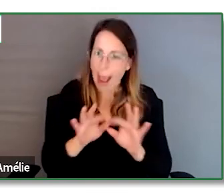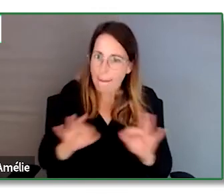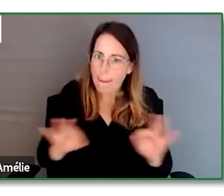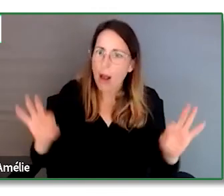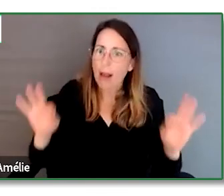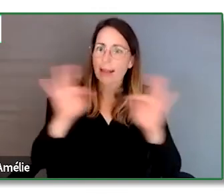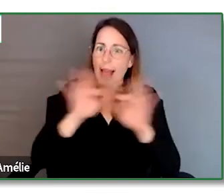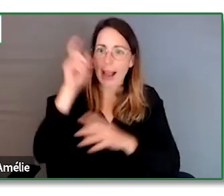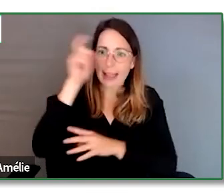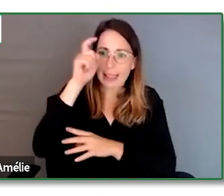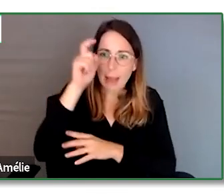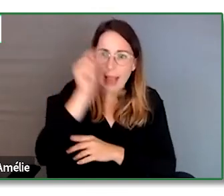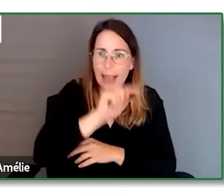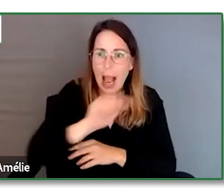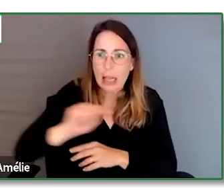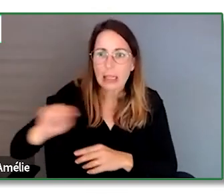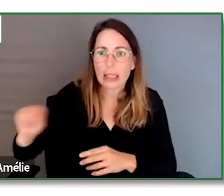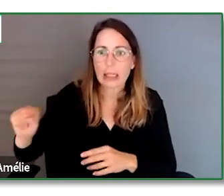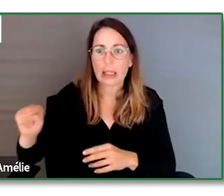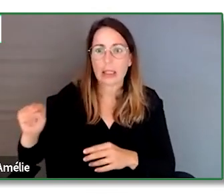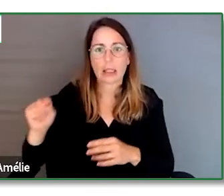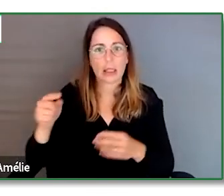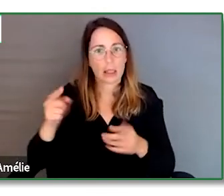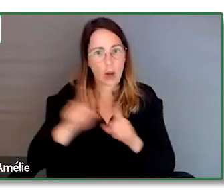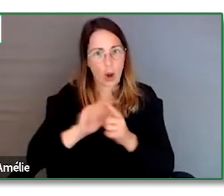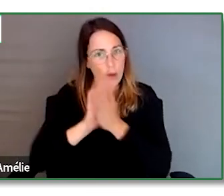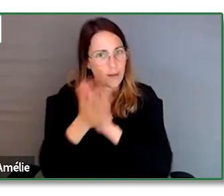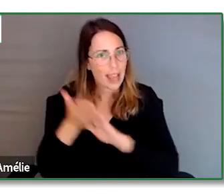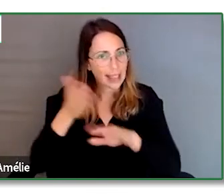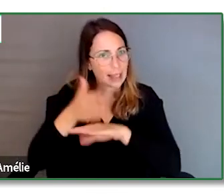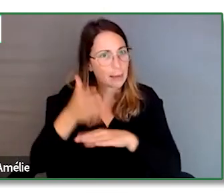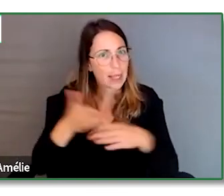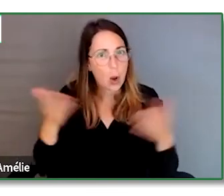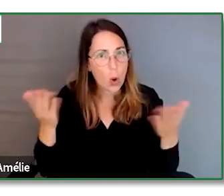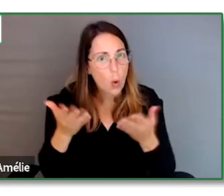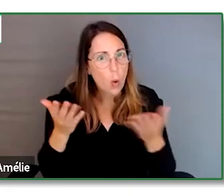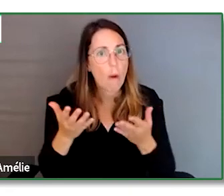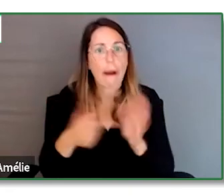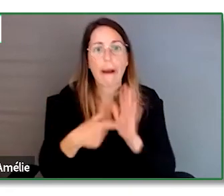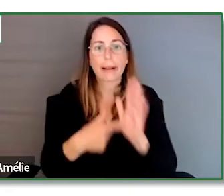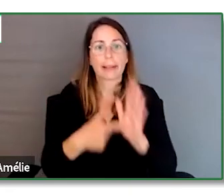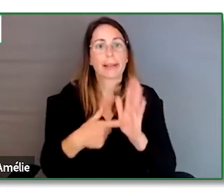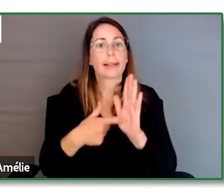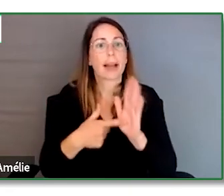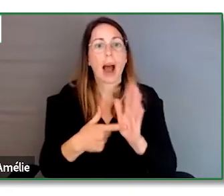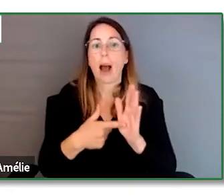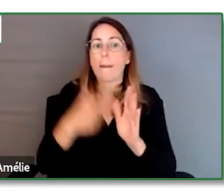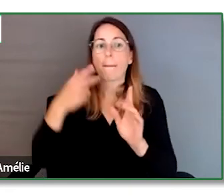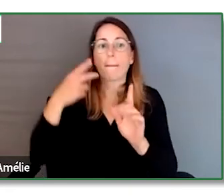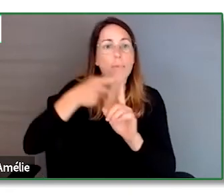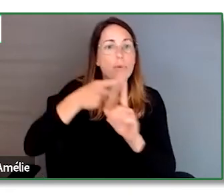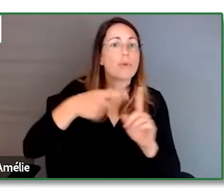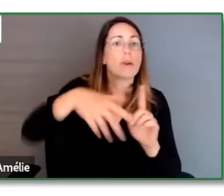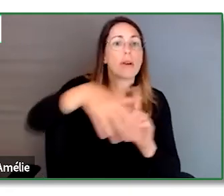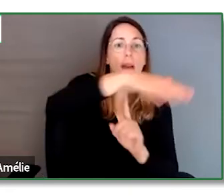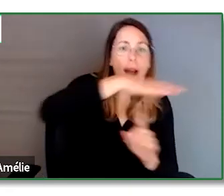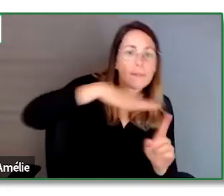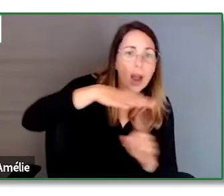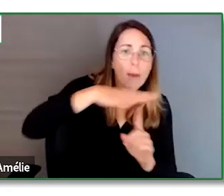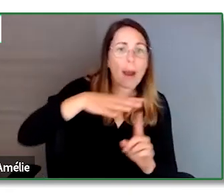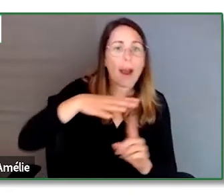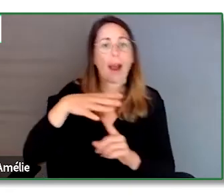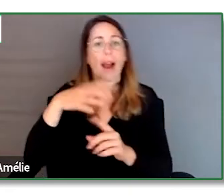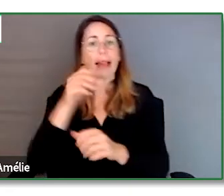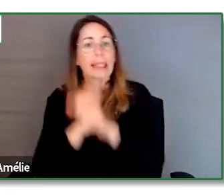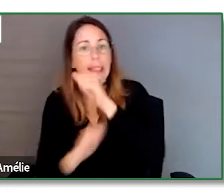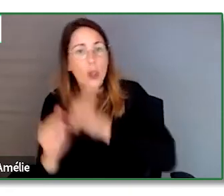chose d'accessible sera peut-être difficile pour des raisons environnementales, financières ou historiques. Mais avez-vous des exemples de lieux